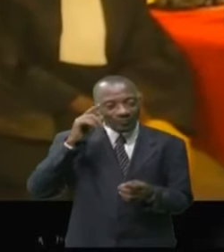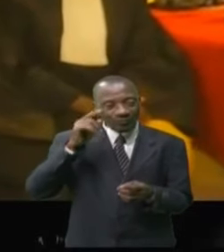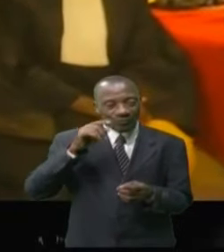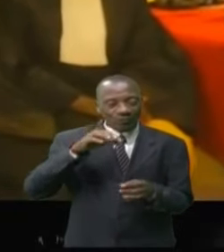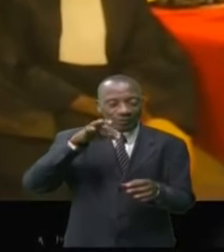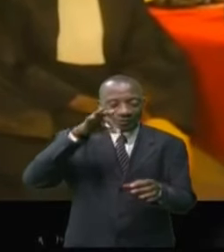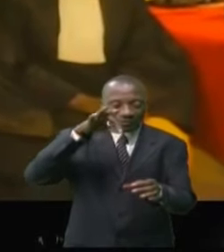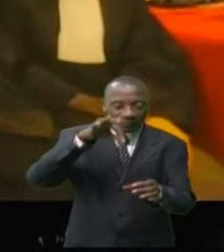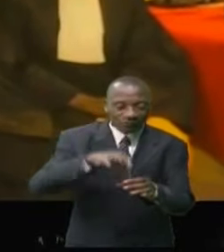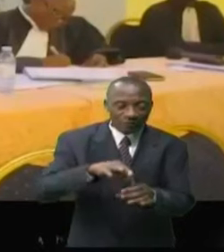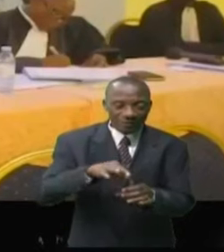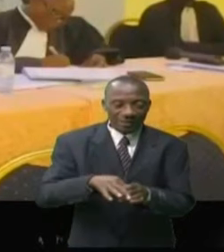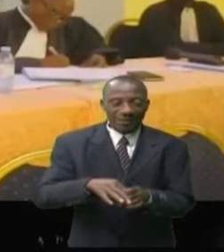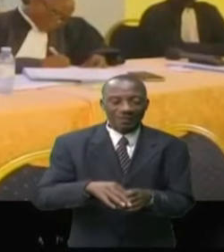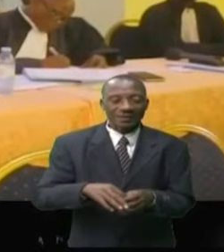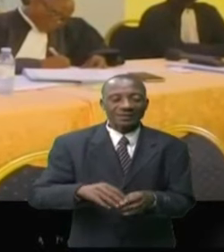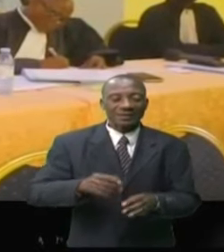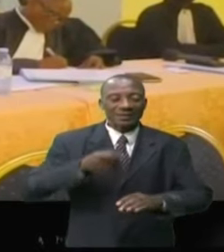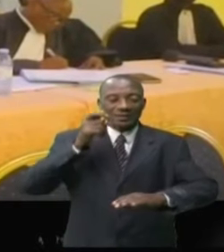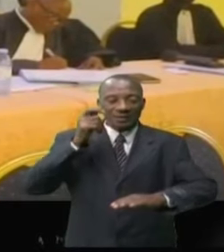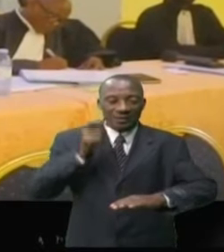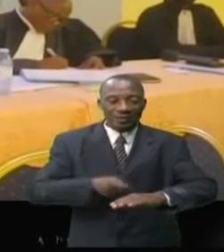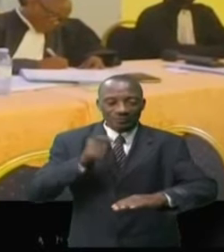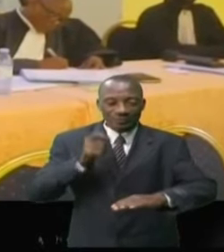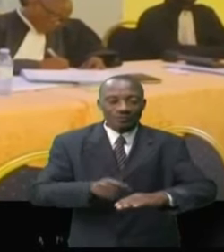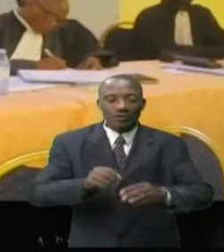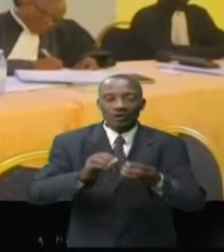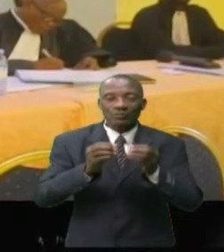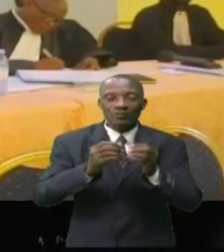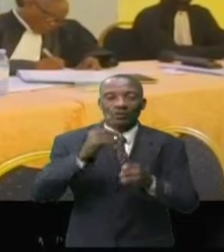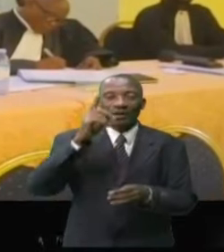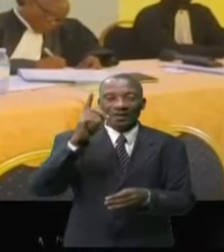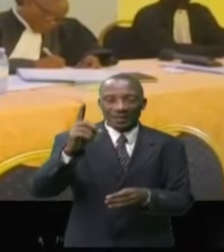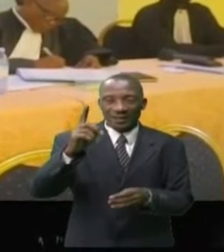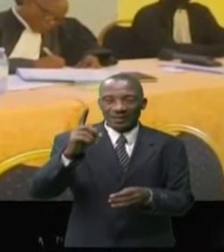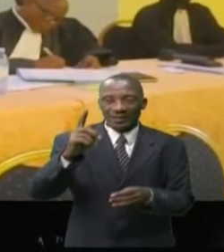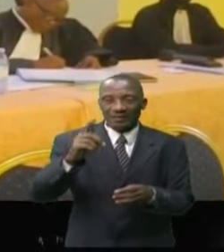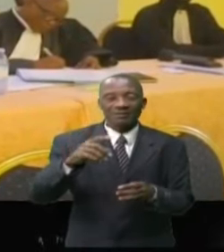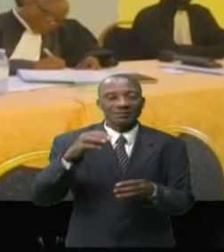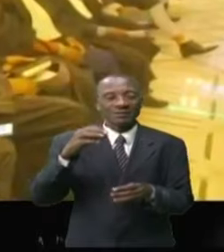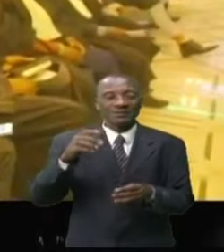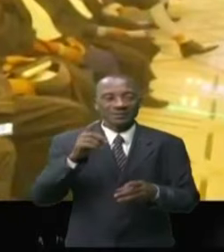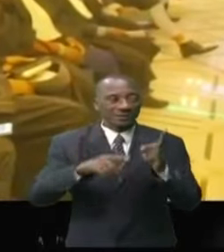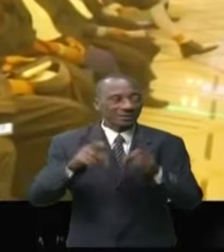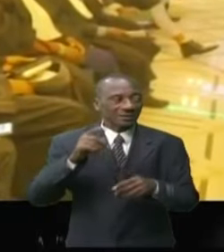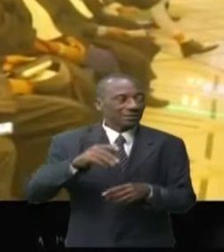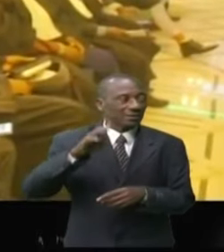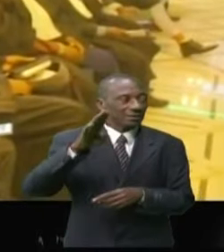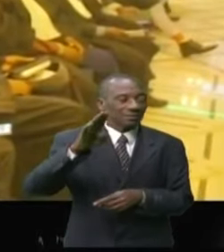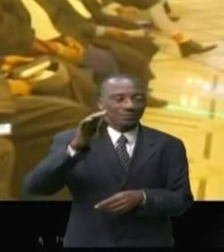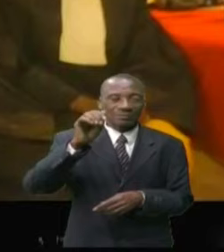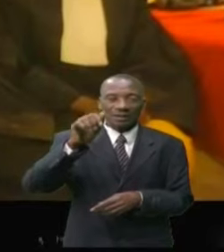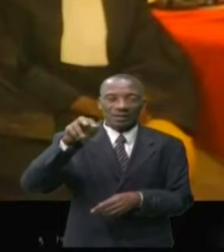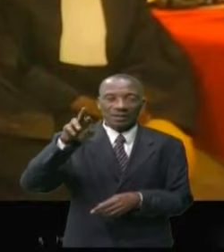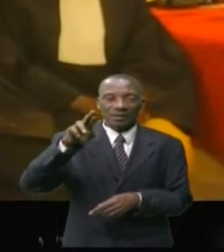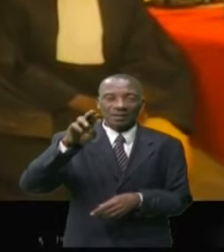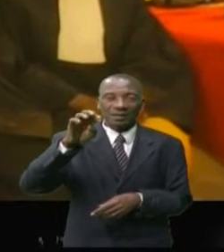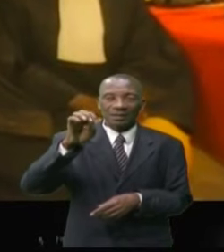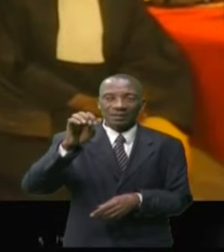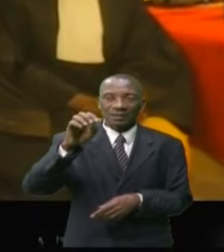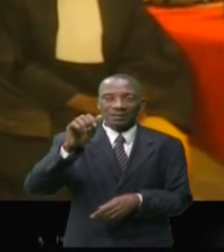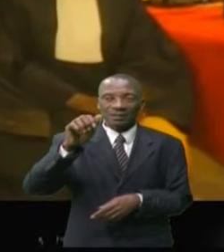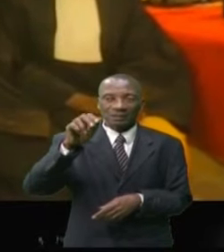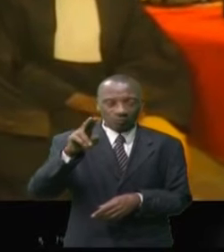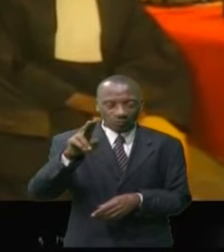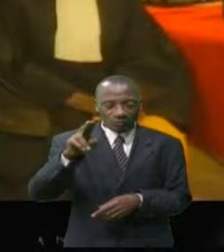extraordinaire des avocats maître Joseph Keta bâtonnier du litour se dit satisfait de remettre de la discipline au sein de la